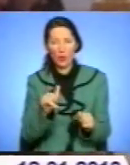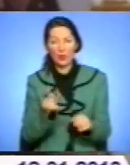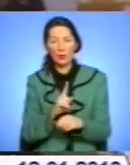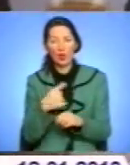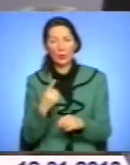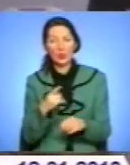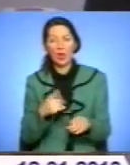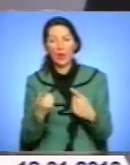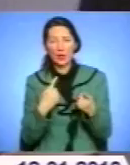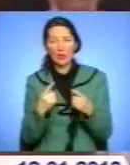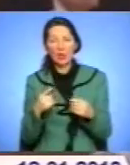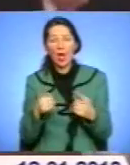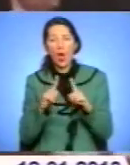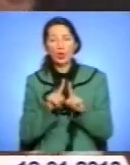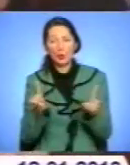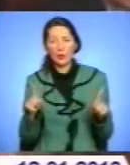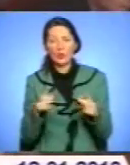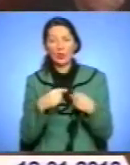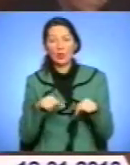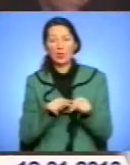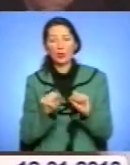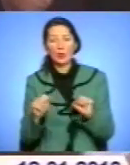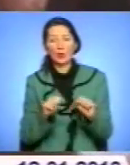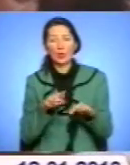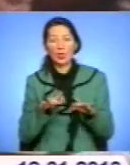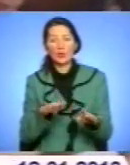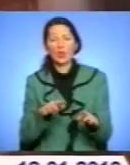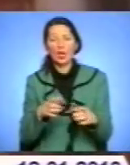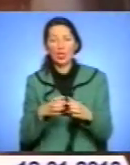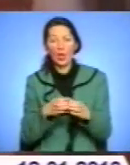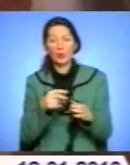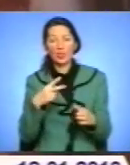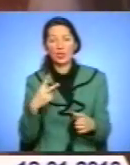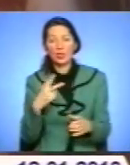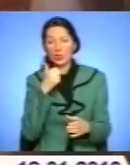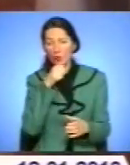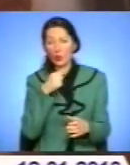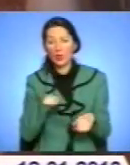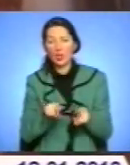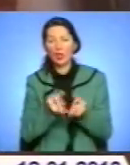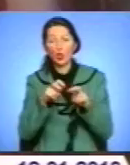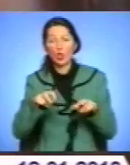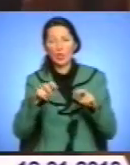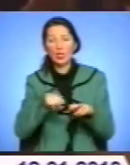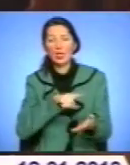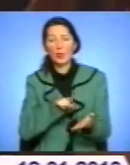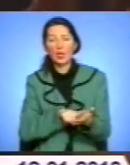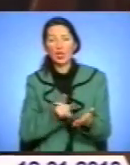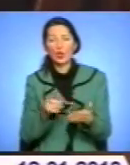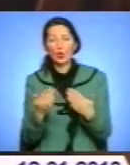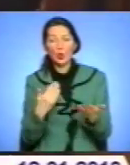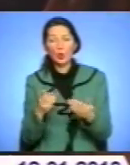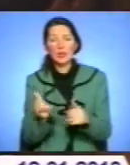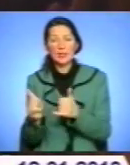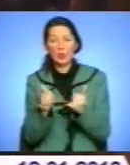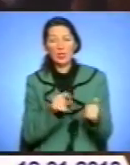особливості організаційно-управлінської діяльності штабу у 2013 році. Також розглядали питання, які стосуються